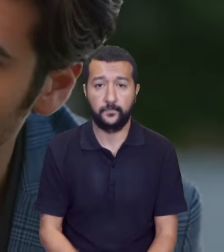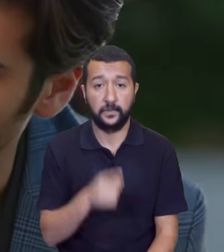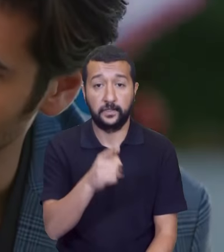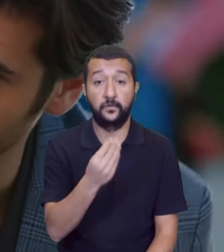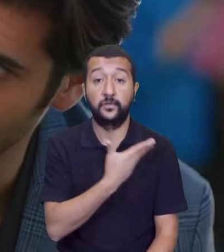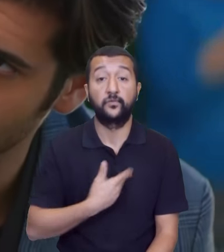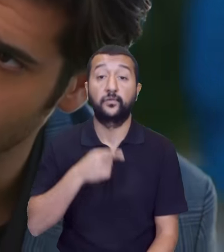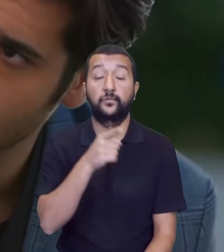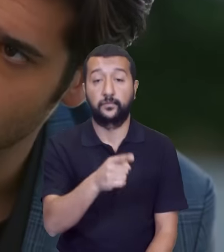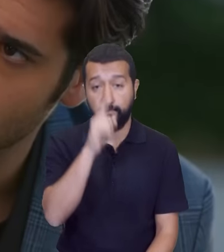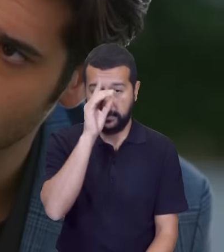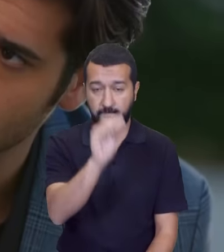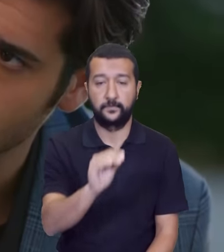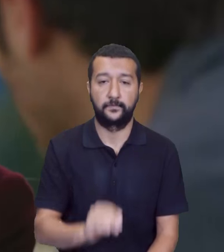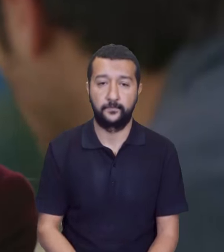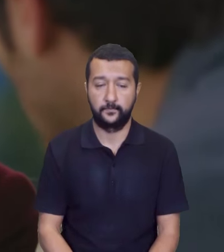Seni çok seviyorum Itır.